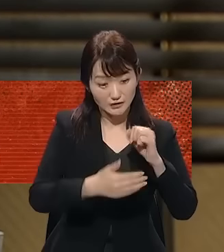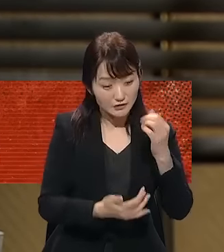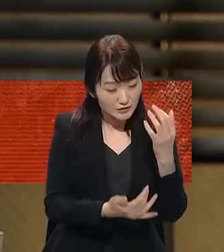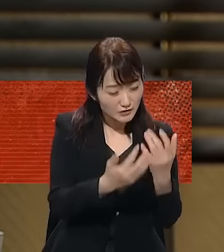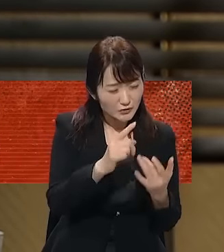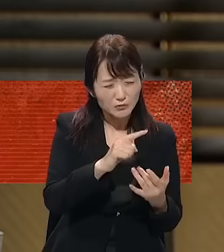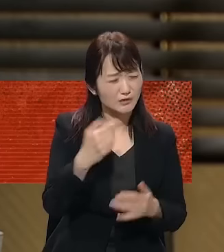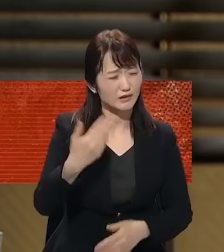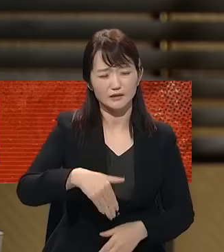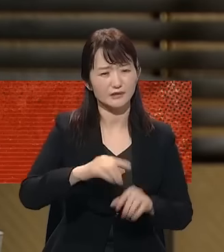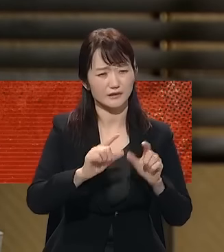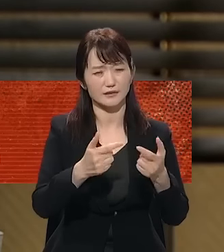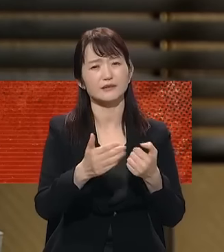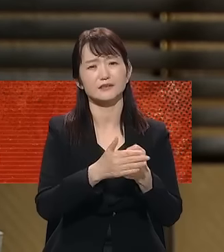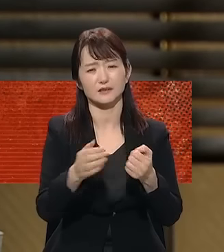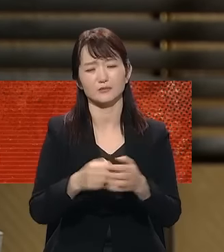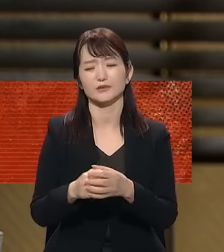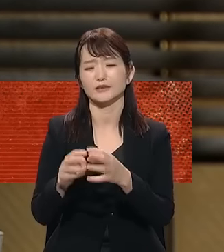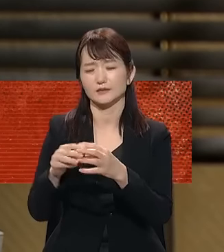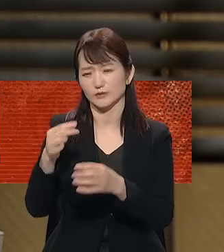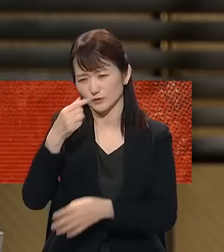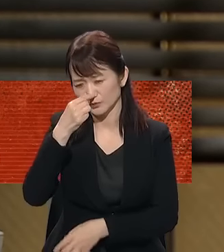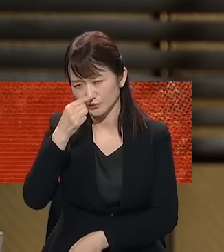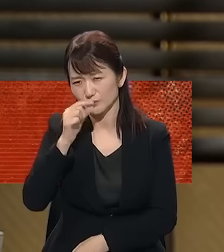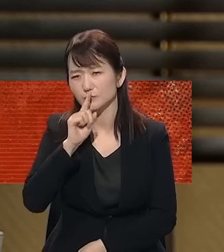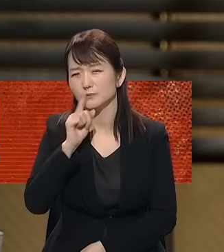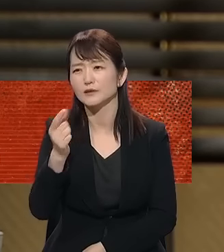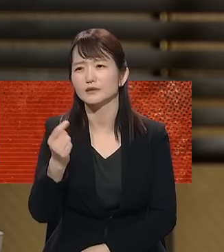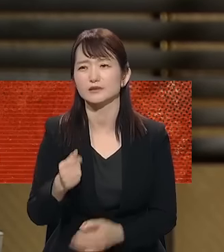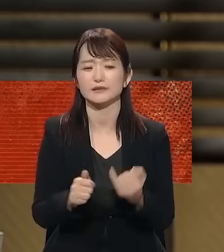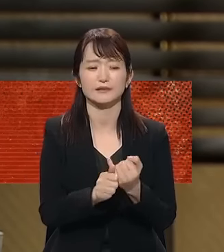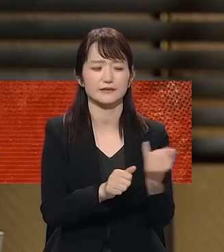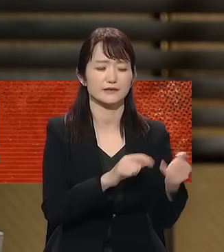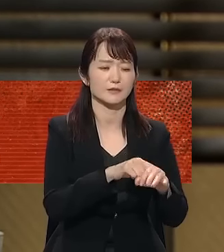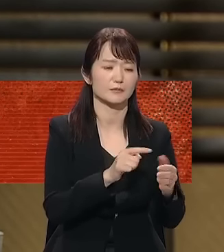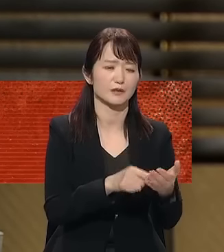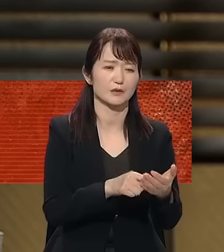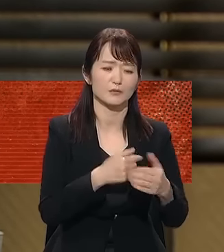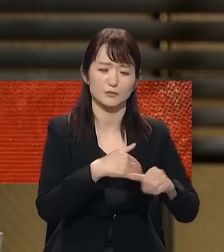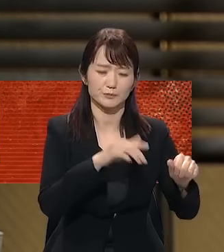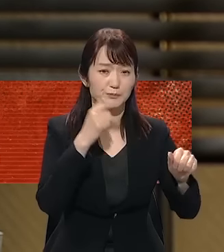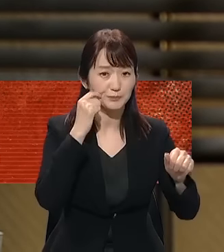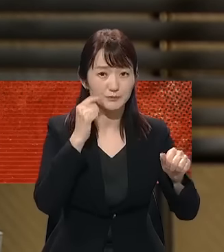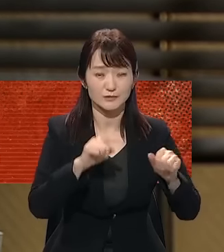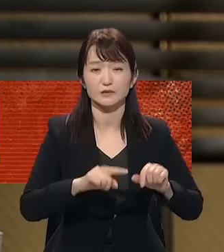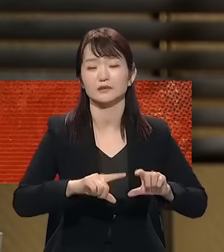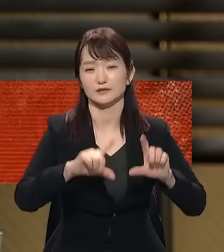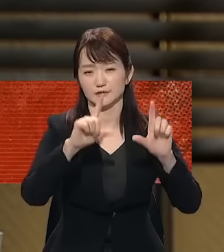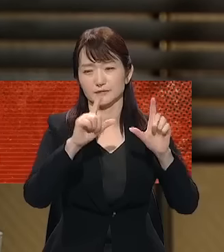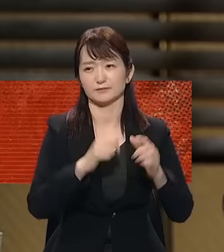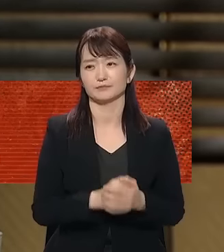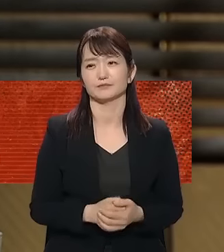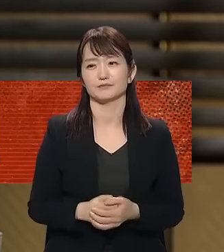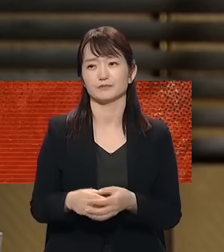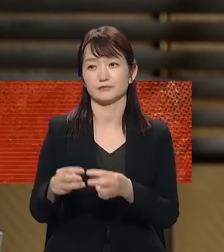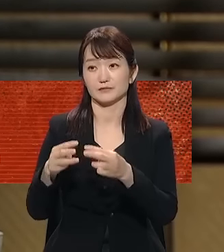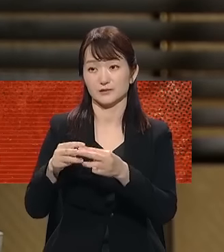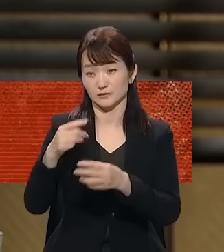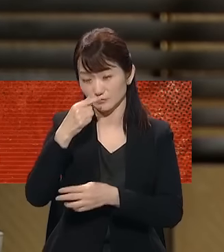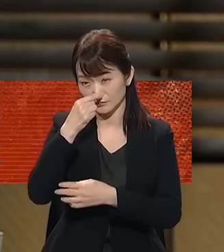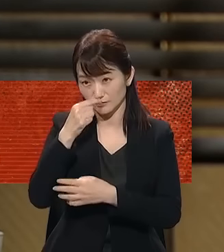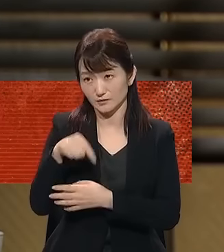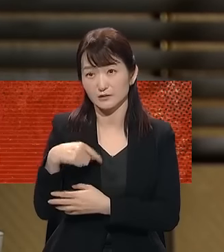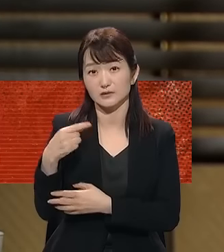얘기를 하는 건데 일단은 아내가 아직 마음에 떠나 버리지 못했다면 그날만큼은 삼겹살 소주 다음날